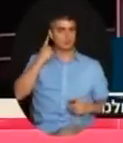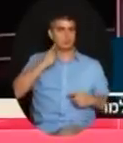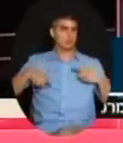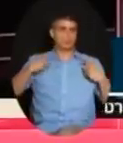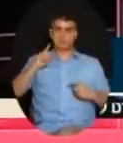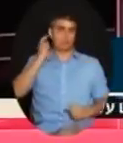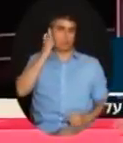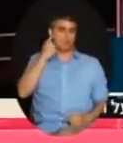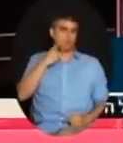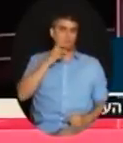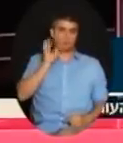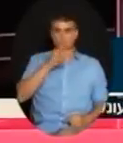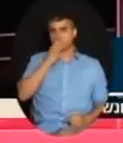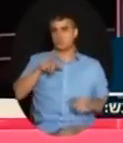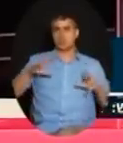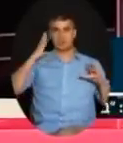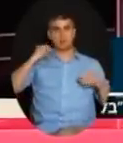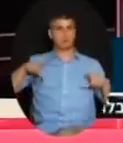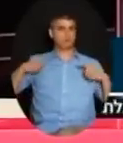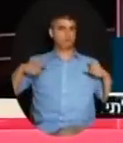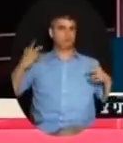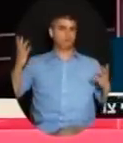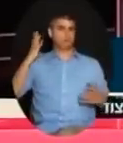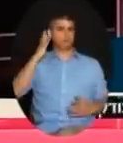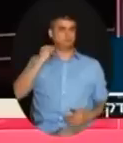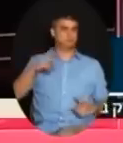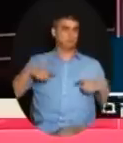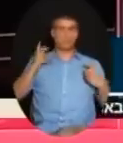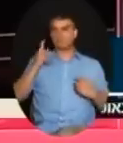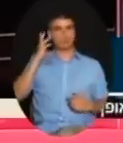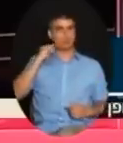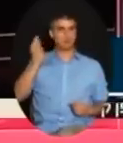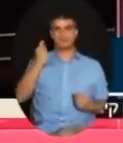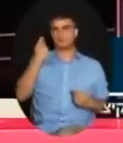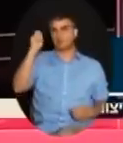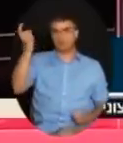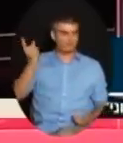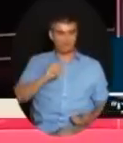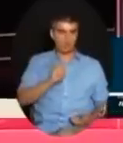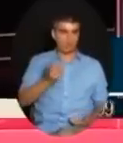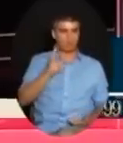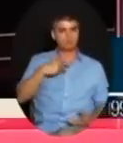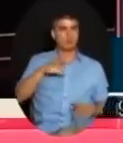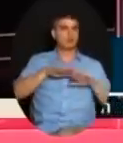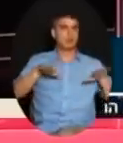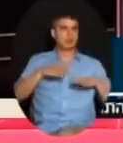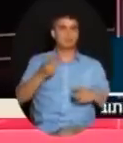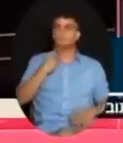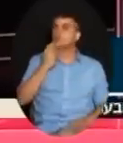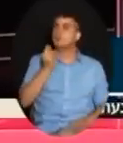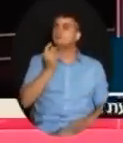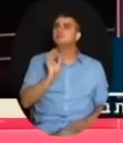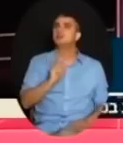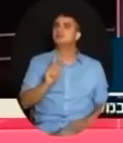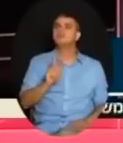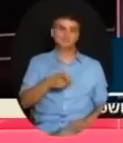עבירה פלילית, אפשר ליהנות מהחיים, אפשר ליהנות מדברים שעולים כסף, אפשר ליהנות מדברים שלא עולים כסף, ללכת לחוף הים. שאלה הכסף של מי